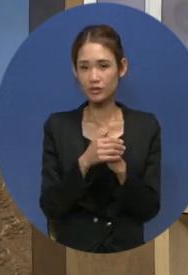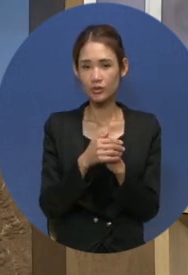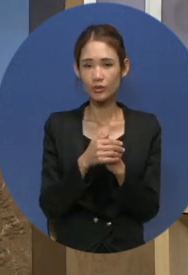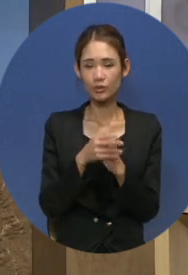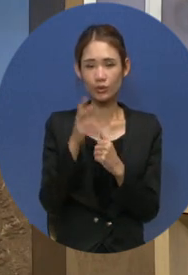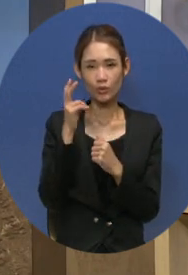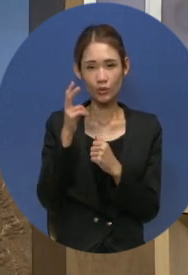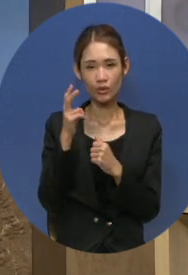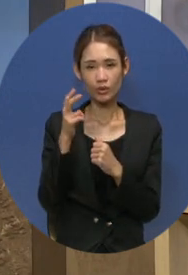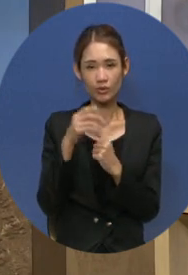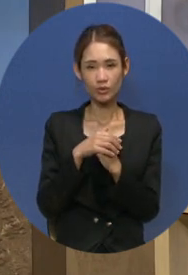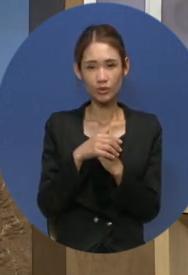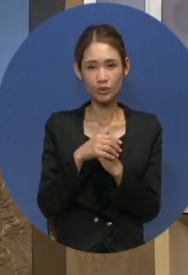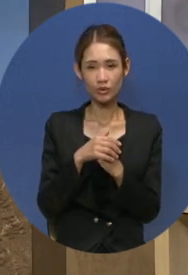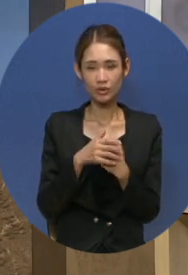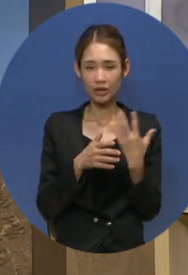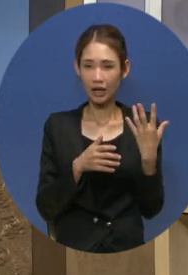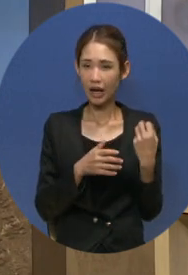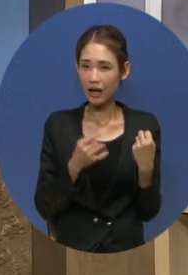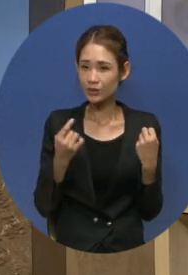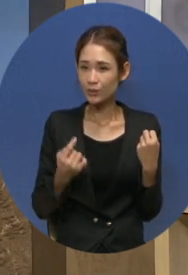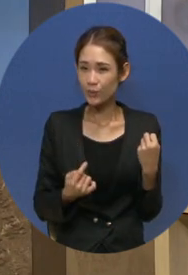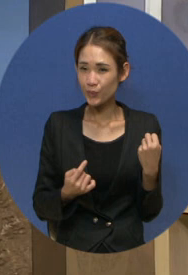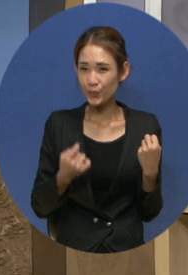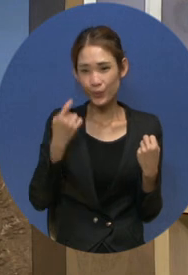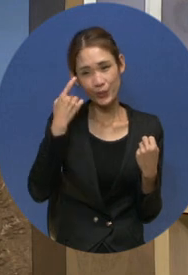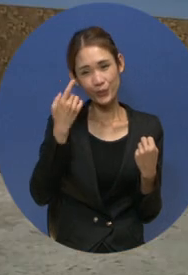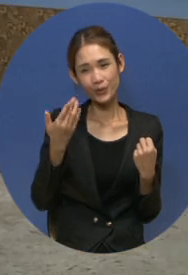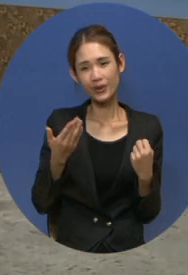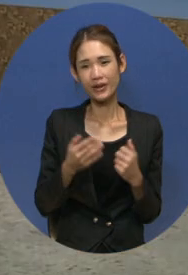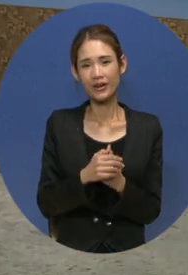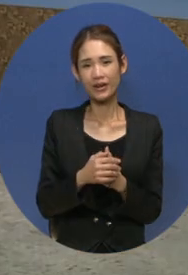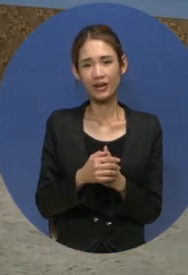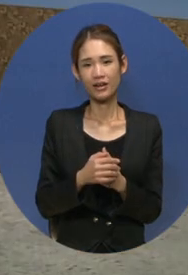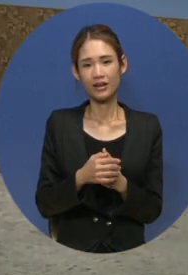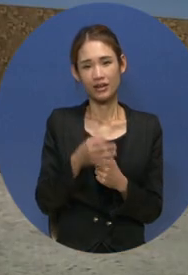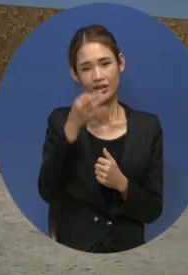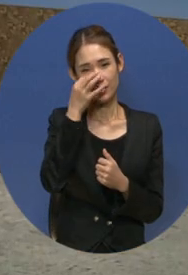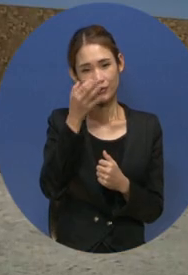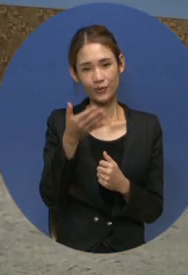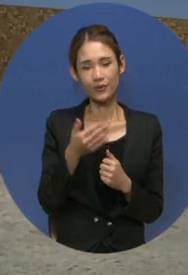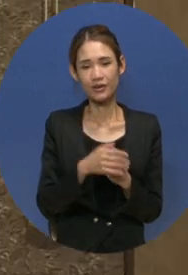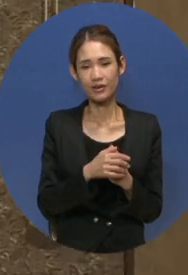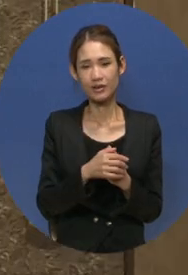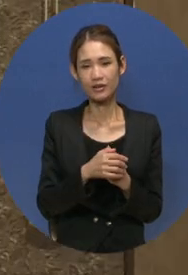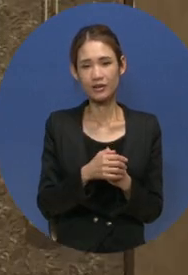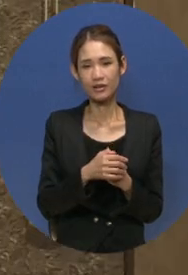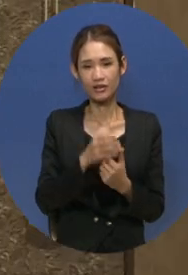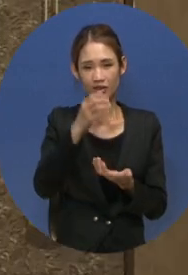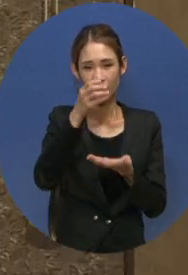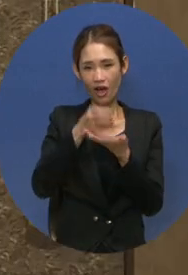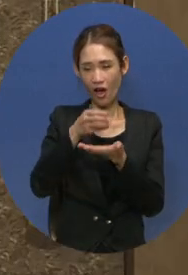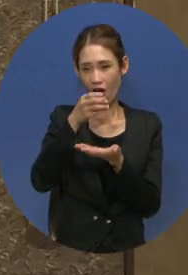하셨는데 혹시 가지고 오신 예, 아까 들 보여드렸는데요. 네네.